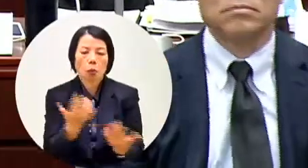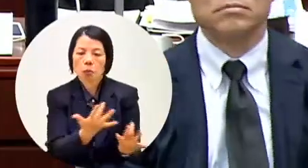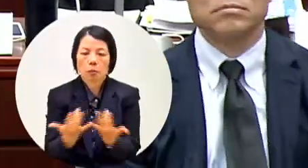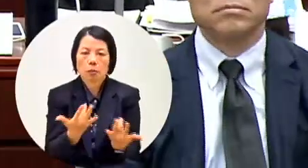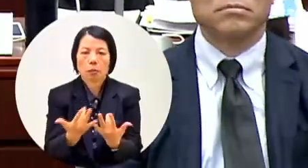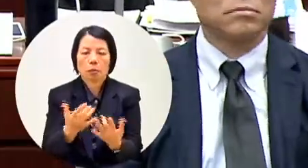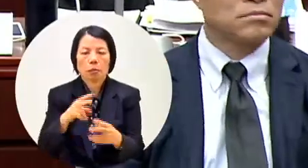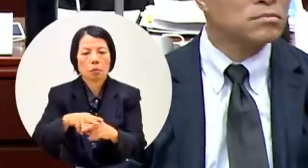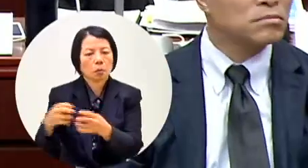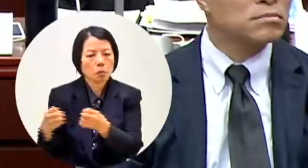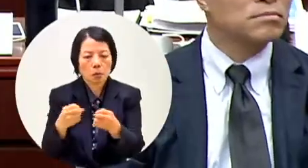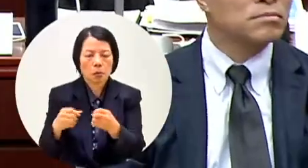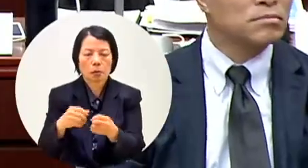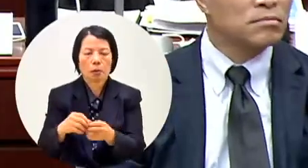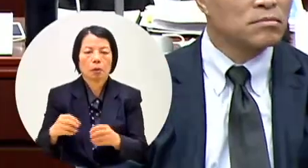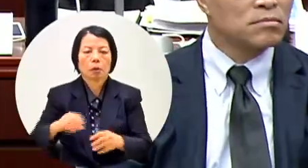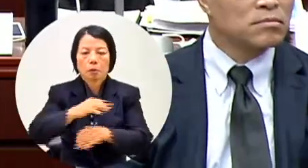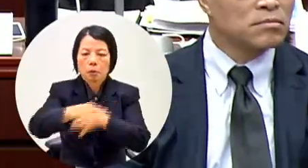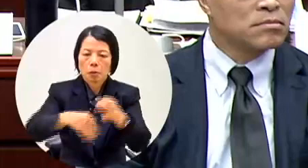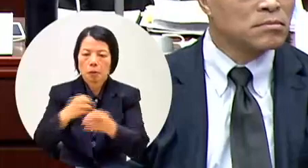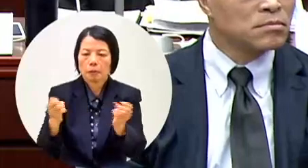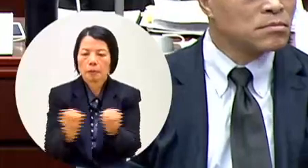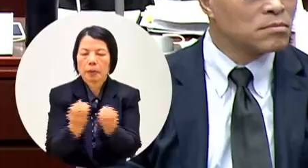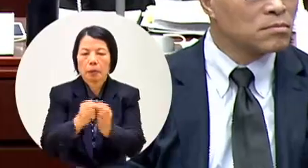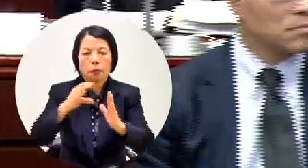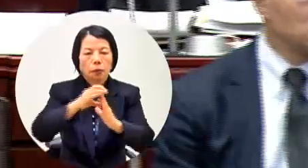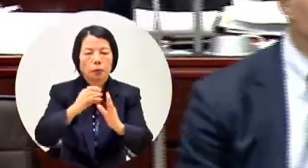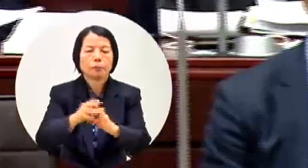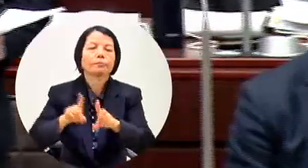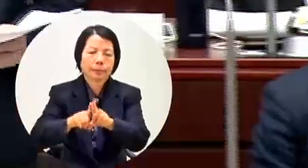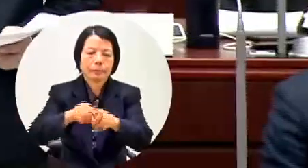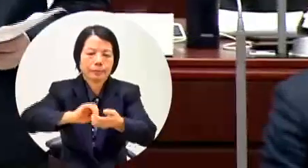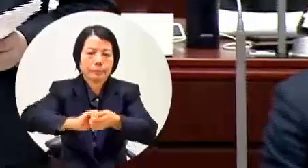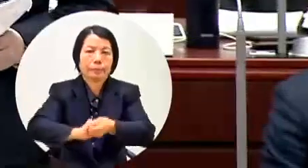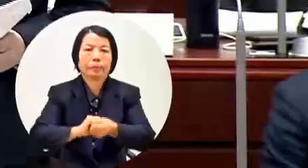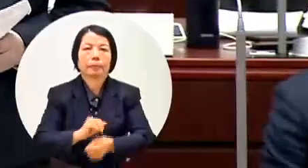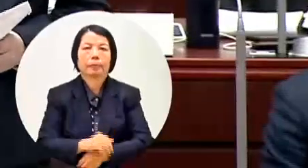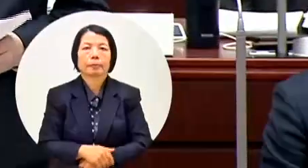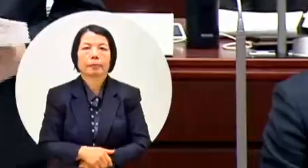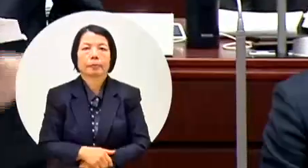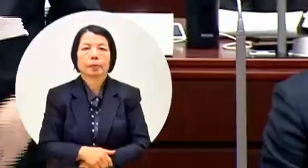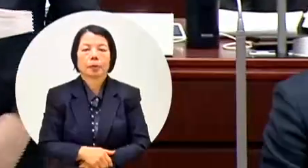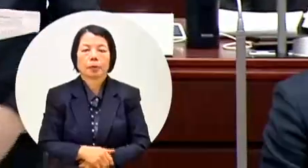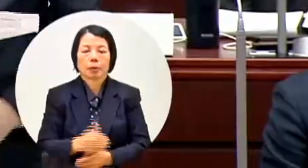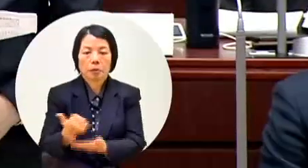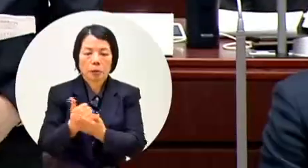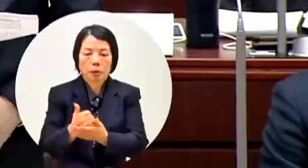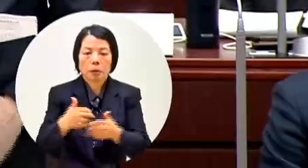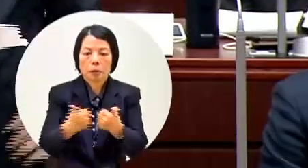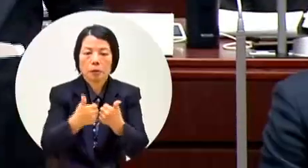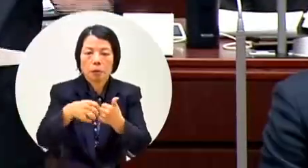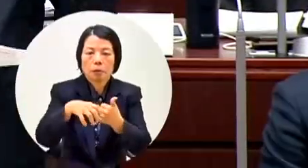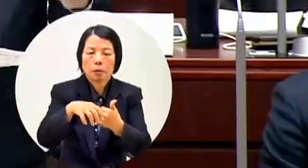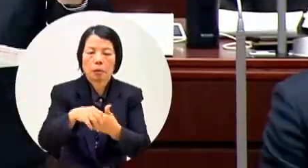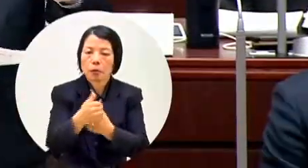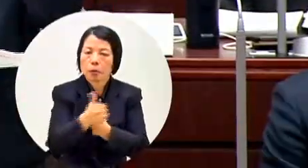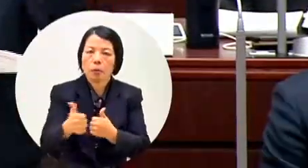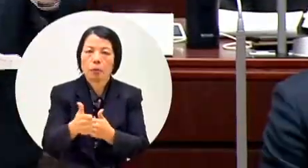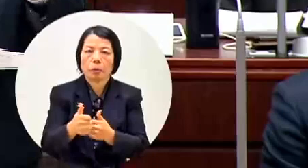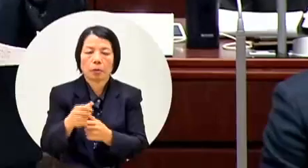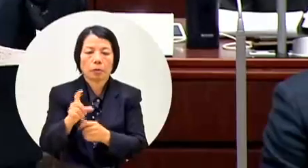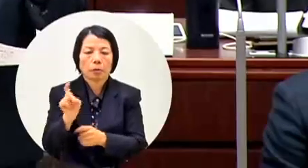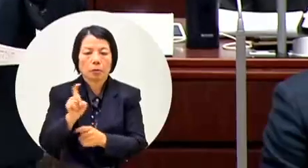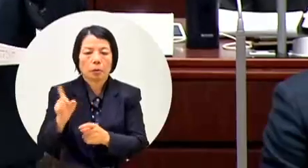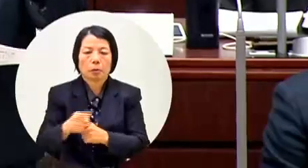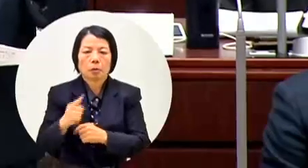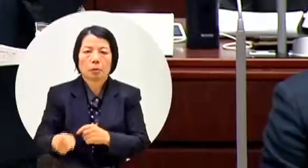动，经发局长就会跟着，这是第一个。第二个，我们邀请贵会十位议员跟着我们，市政府发这个函，并